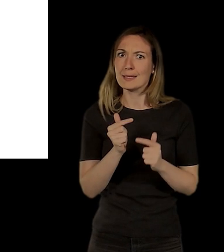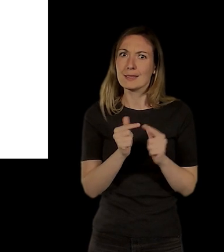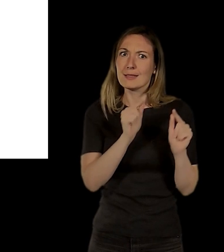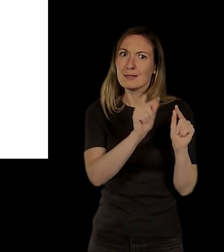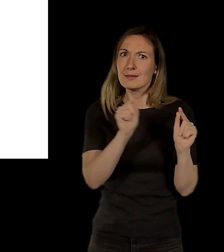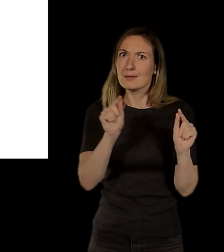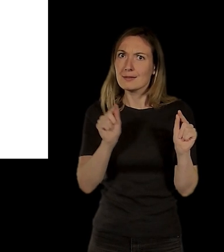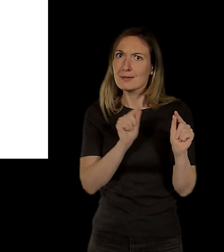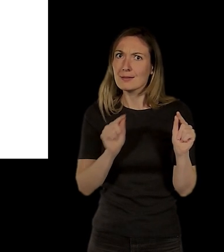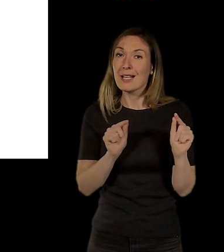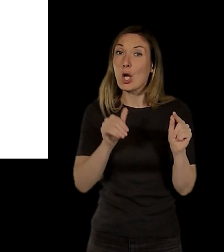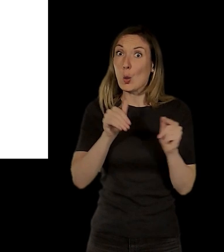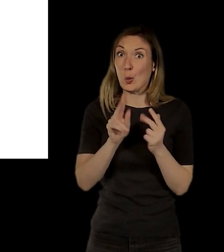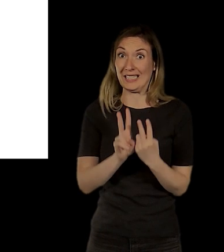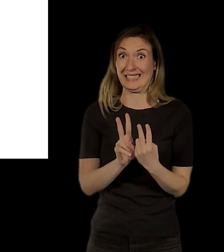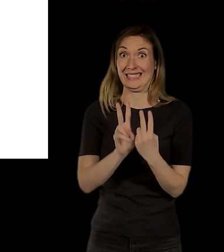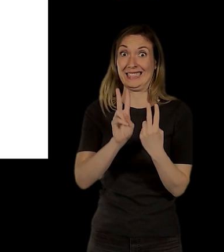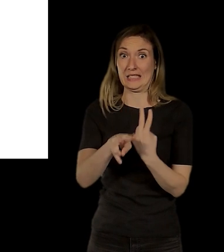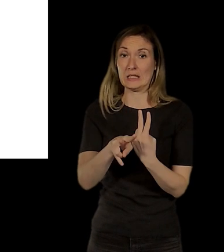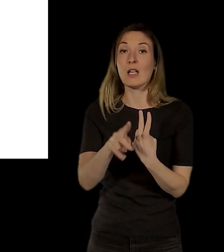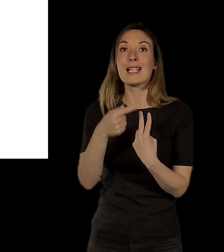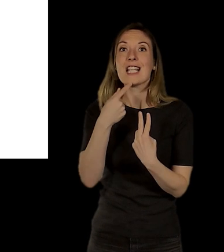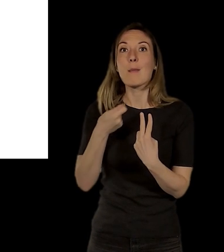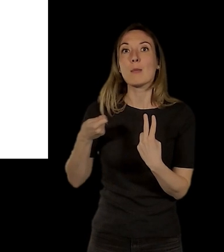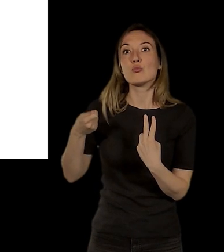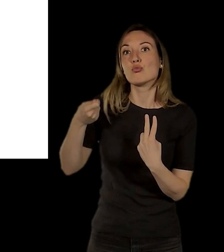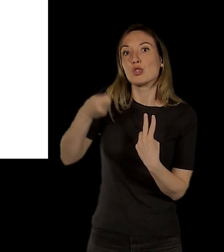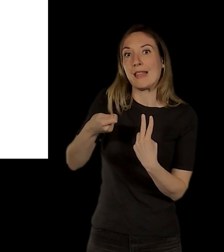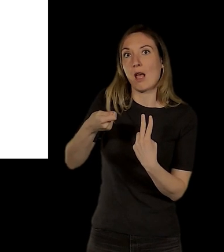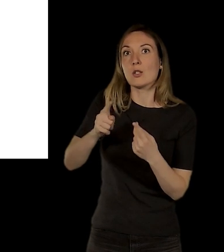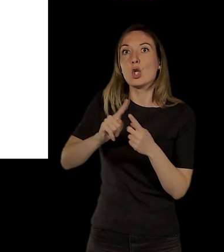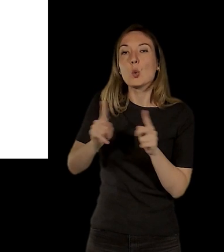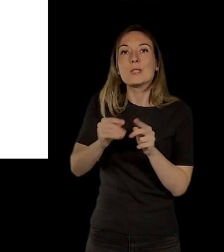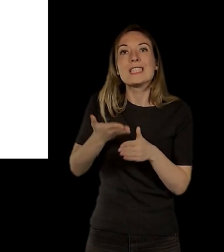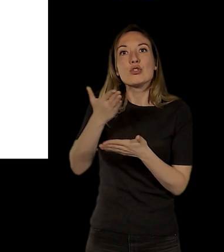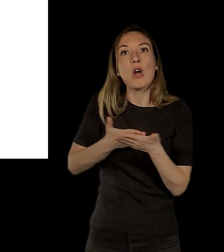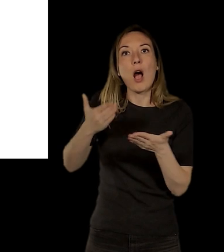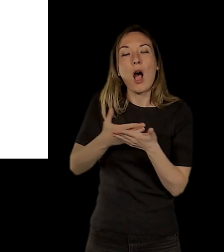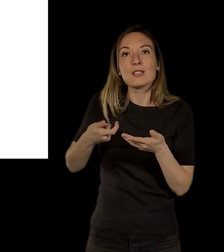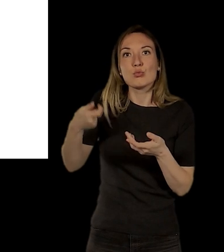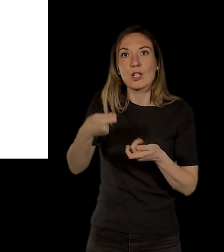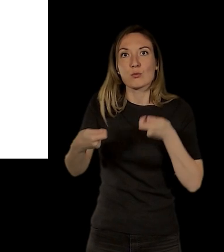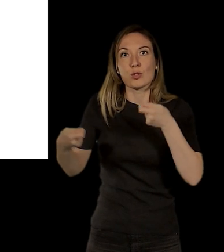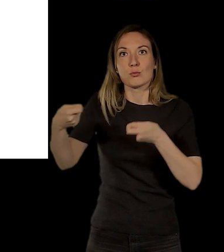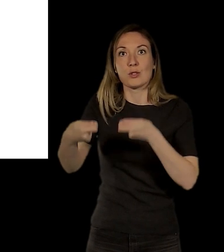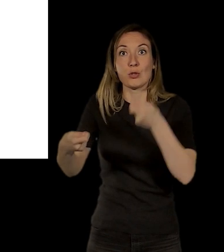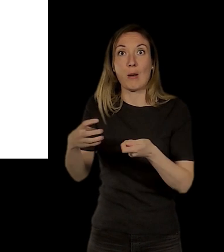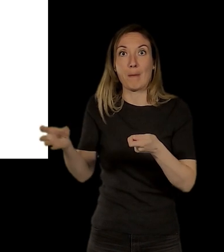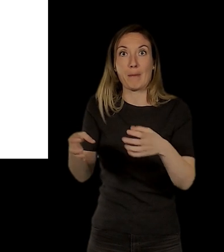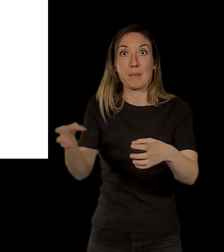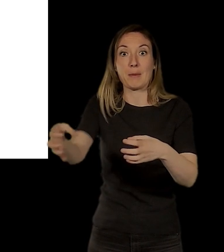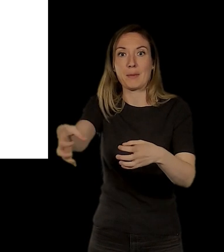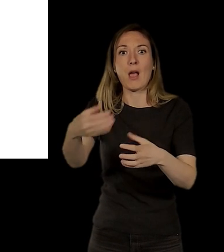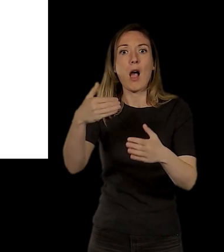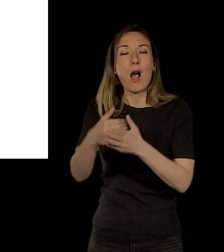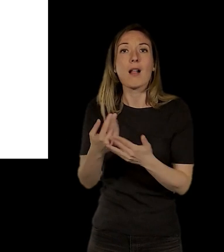čitelnému tělesu chceme přidat, nazvali jsme to edony, jednotlivé nové části, součástky, které se ale jasně liší